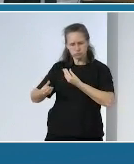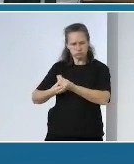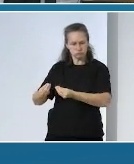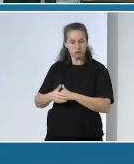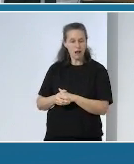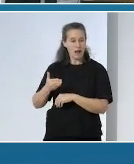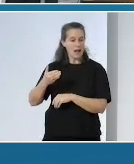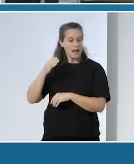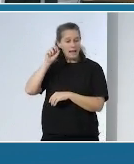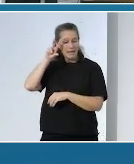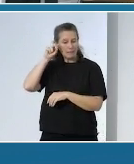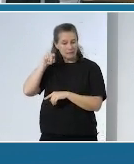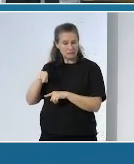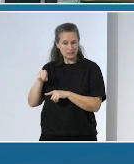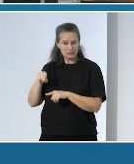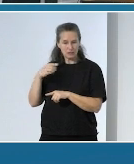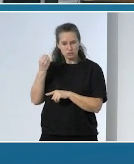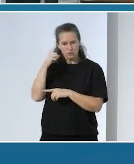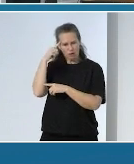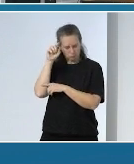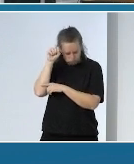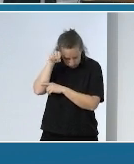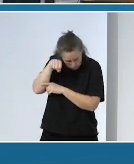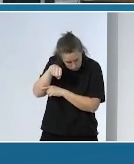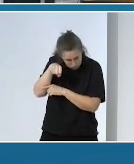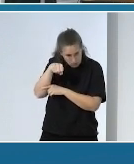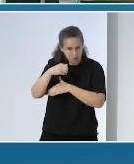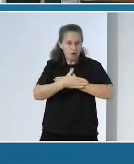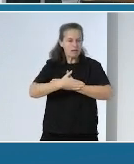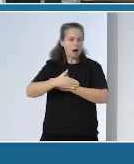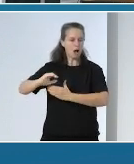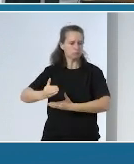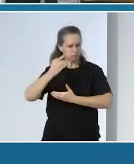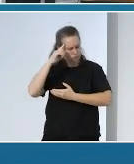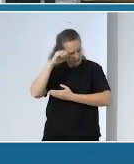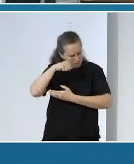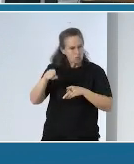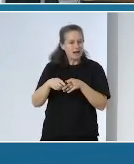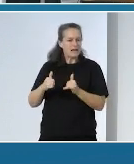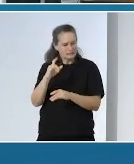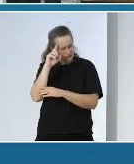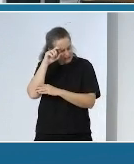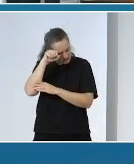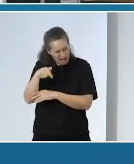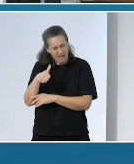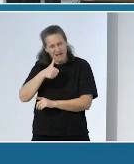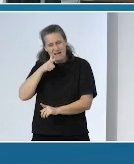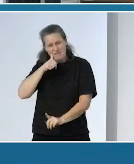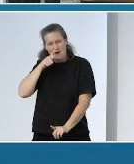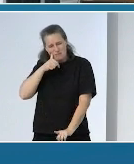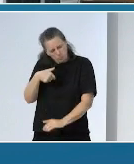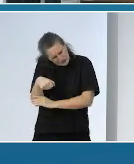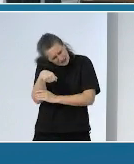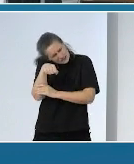Émilie, elle a souvent et encore toujours la tête penchée en avant lorsqu'elle est dans les bras ou en position assise. Elle fait de gros efforts, mais la tenue